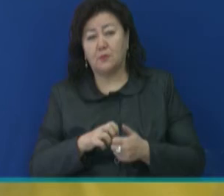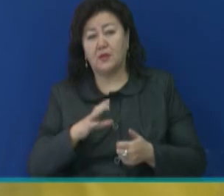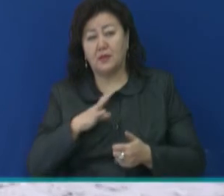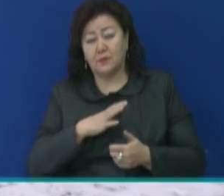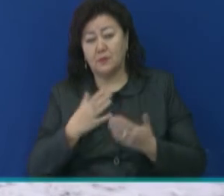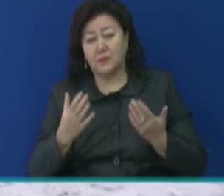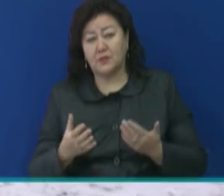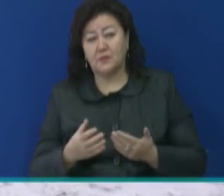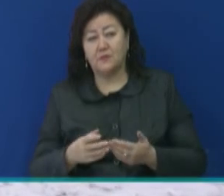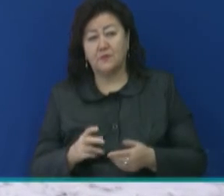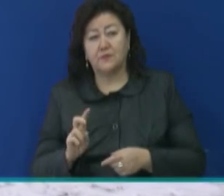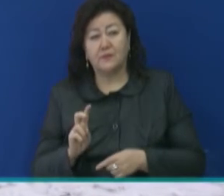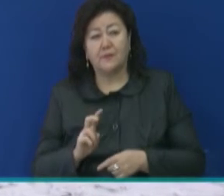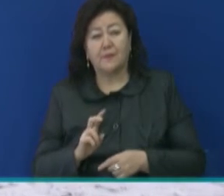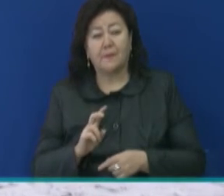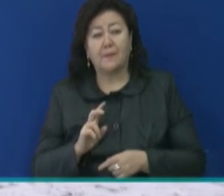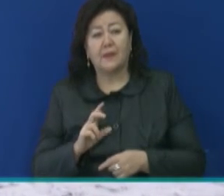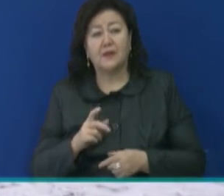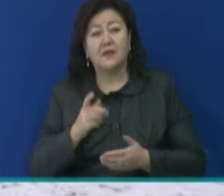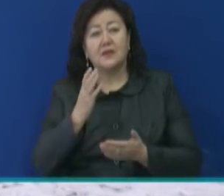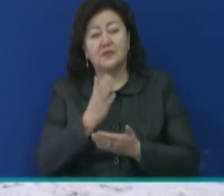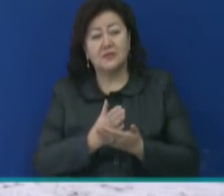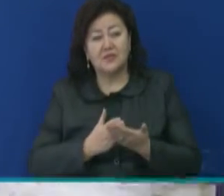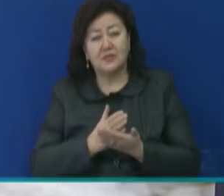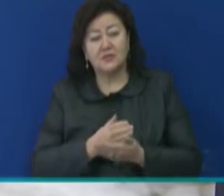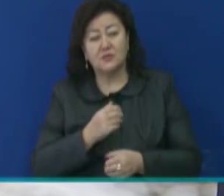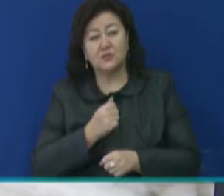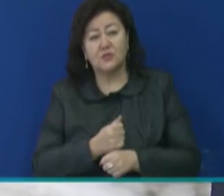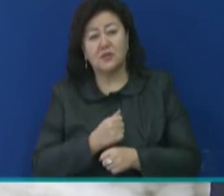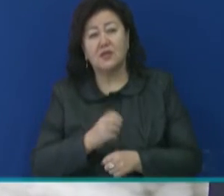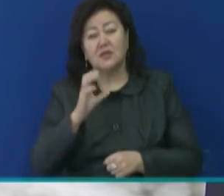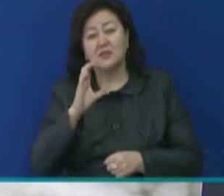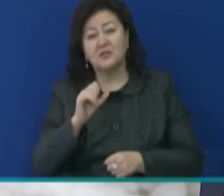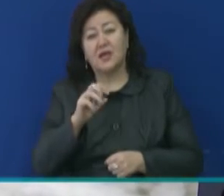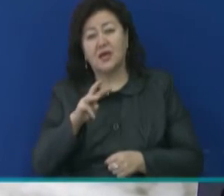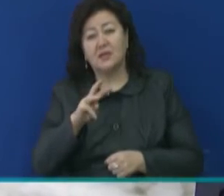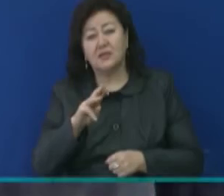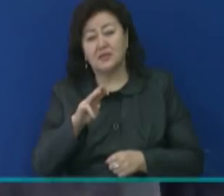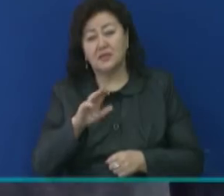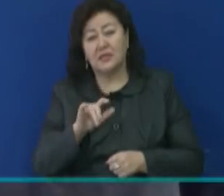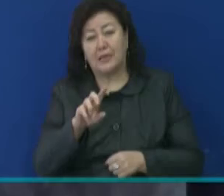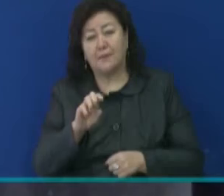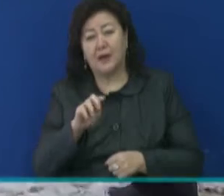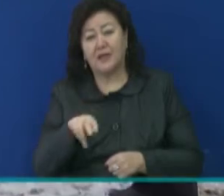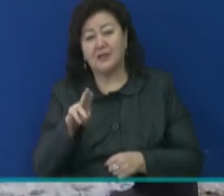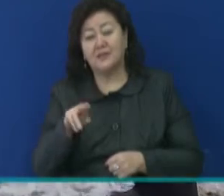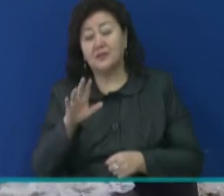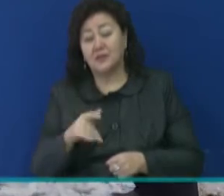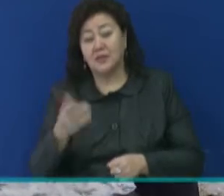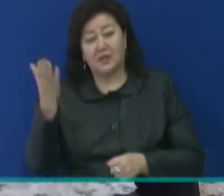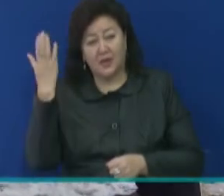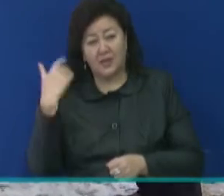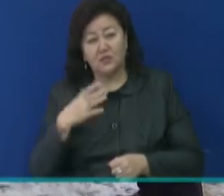роль ахметабайтурсынова доверенно заслуженному деятелю Казахстана азаматуса актер который ранее представляла к иному